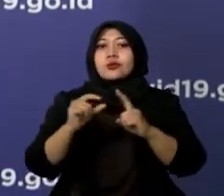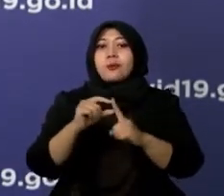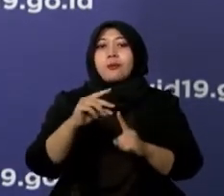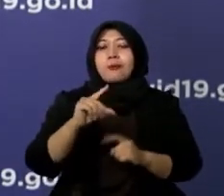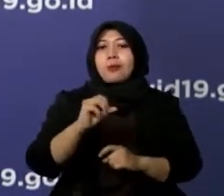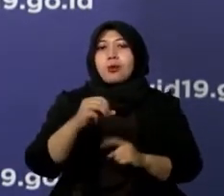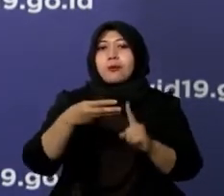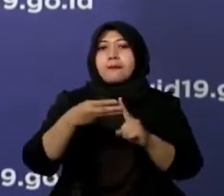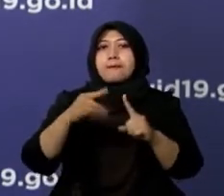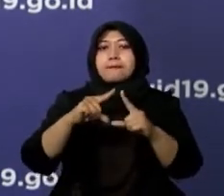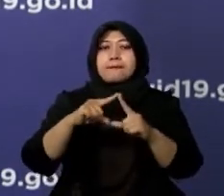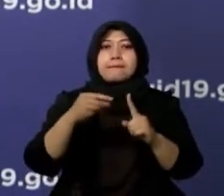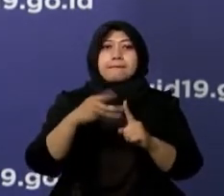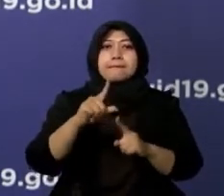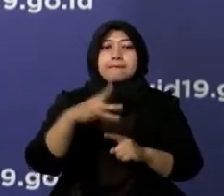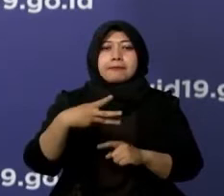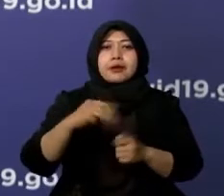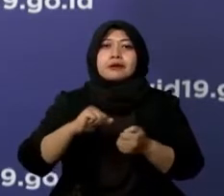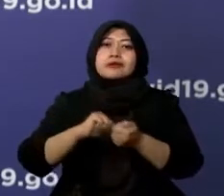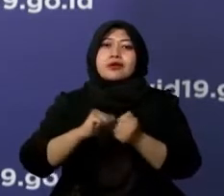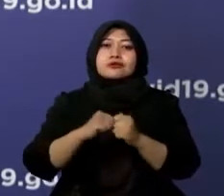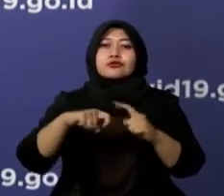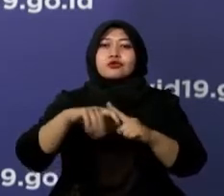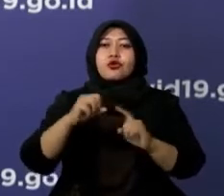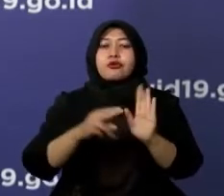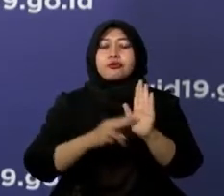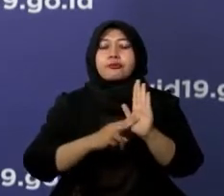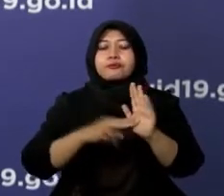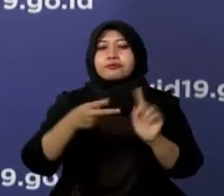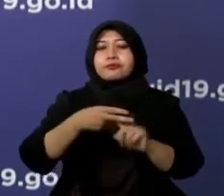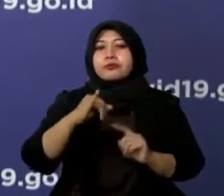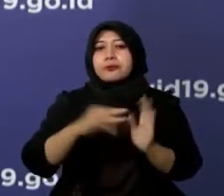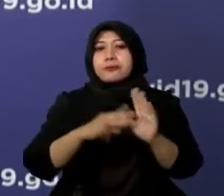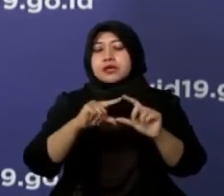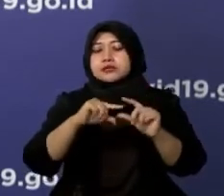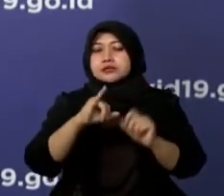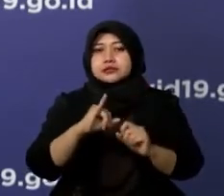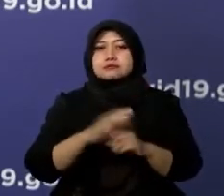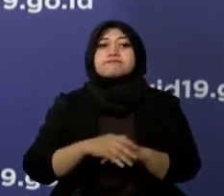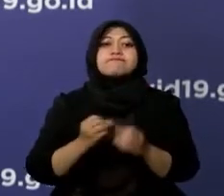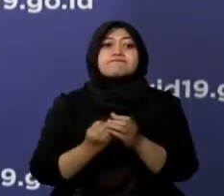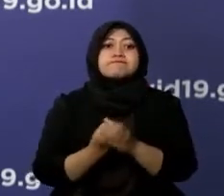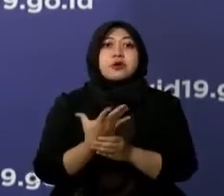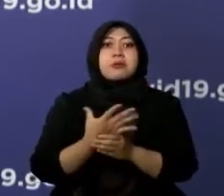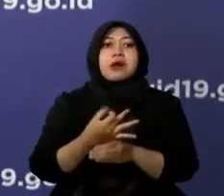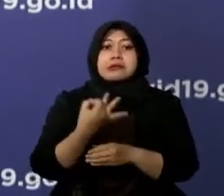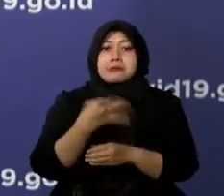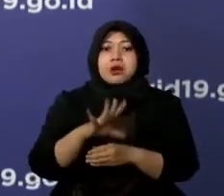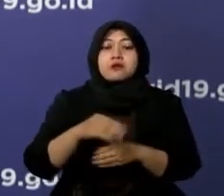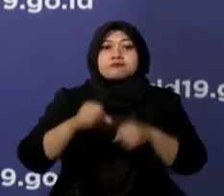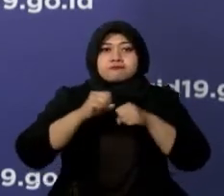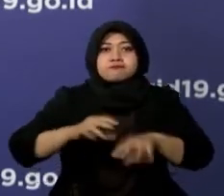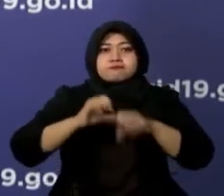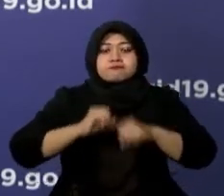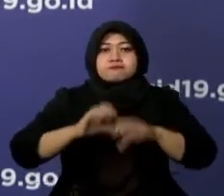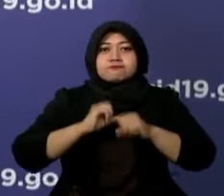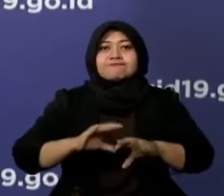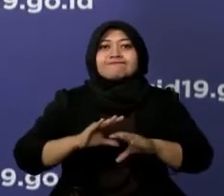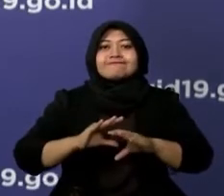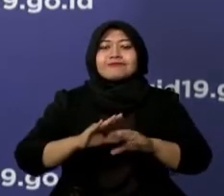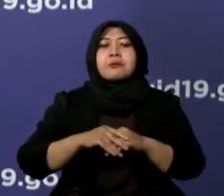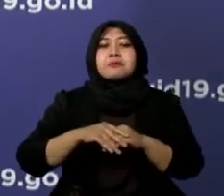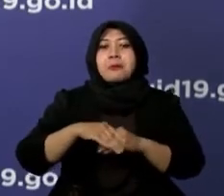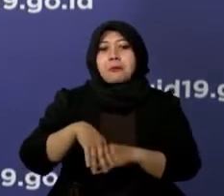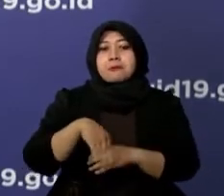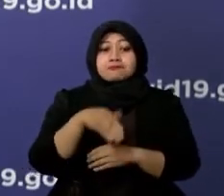kasus konfirmasi. Kementerian Kesehatan akan menyampaikan perkembangan-perkembangan terbaru ini sampai masyarakat